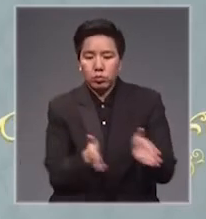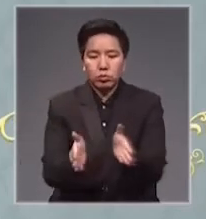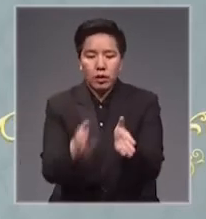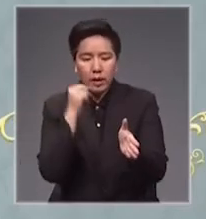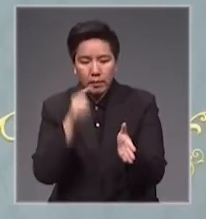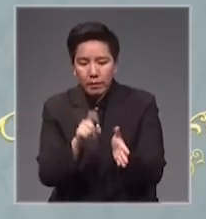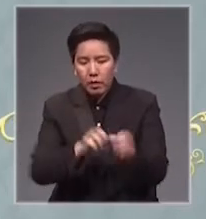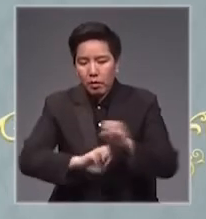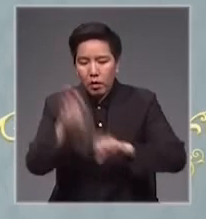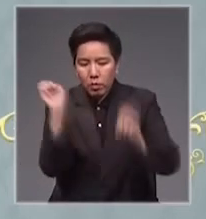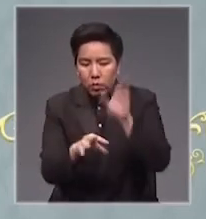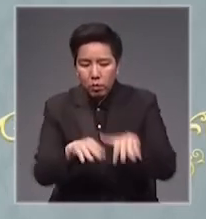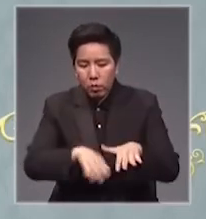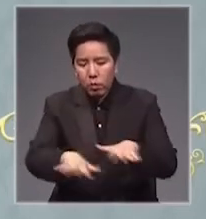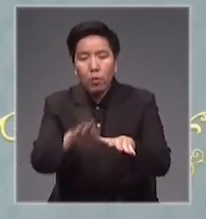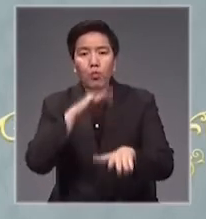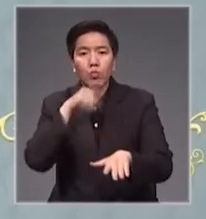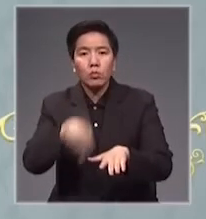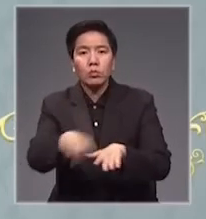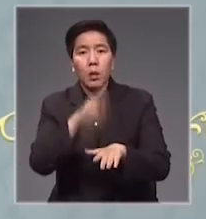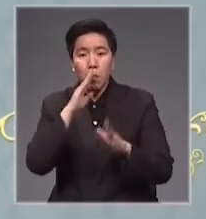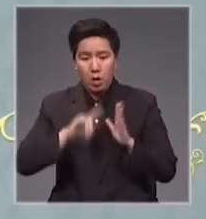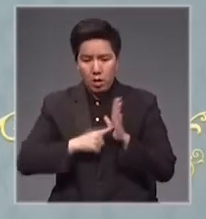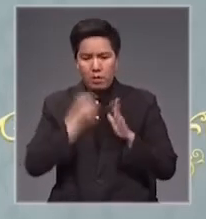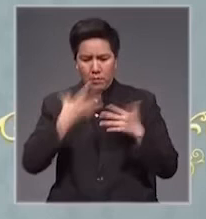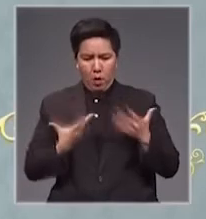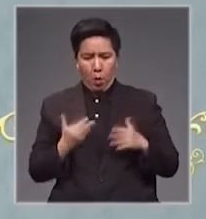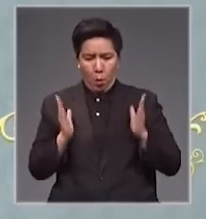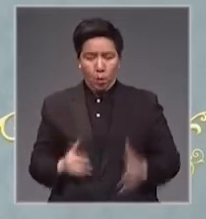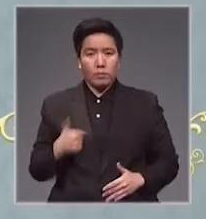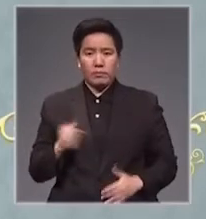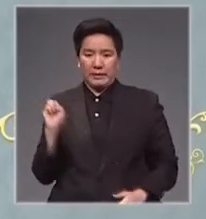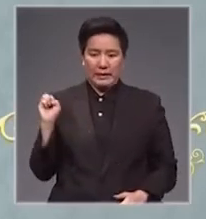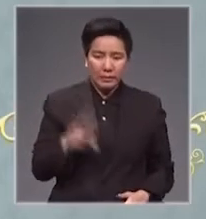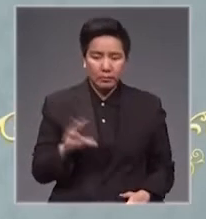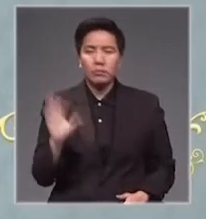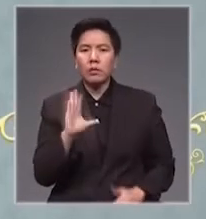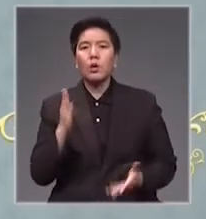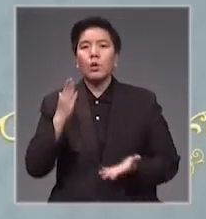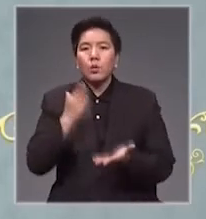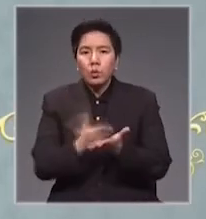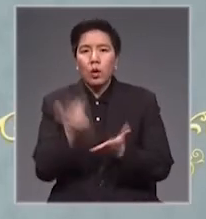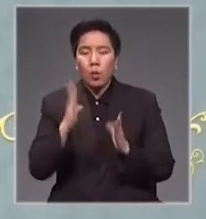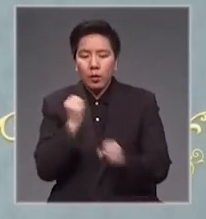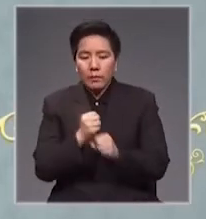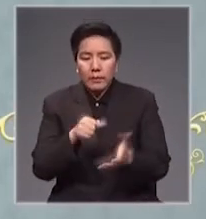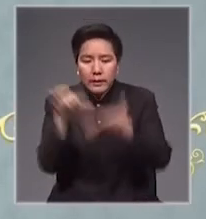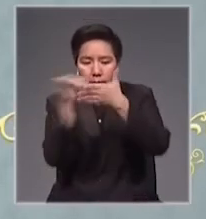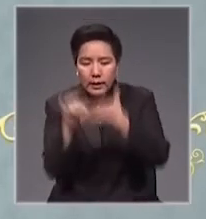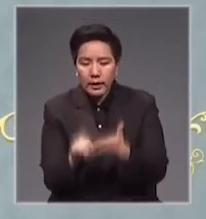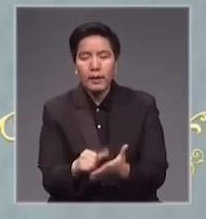ในและนอกเขตชลประทานหากกำจัดตั้งแต่ต้นทางได้โดยประชาชนทุกคนช่วยกันเจ้าที่ก็จะสามารถแก้ไขได้โดยทัน